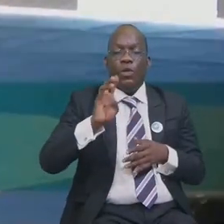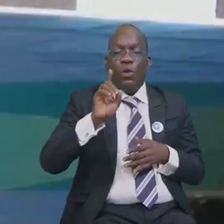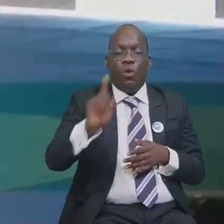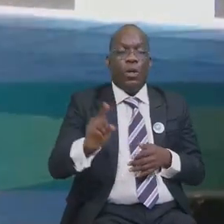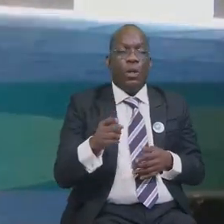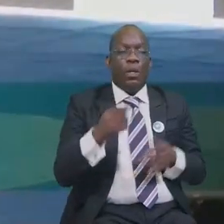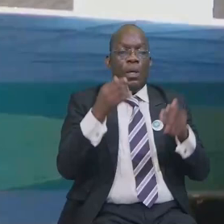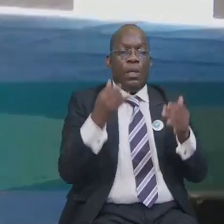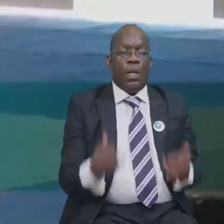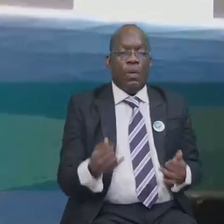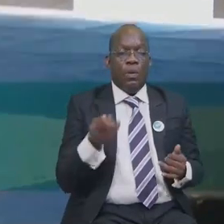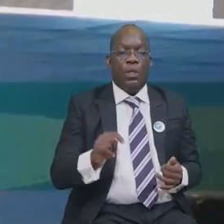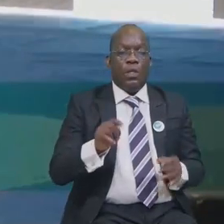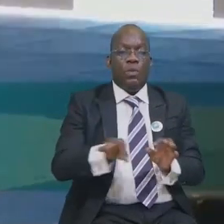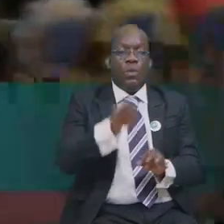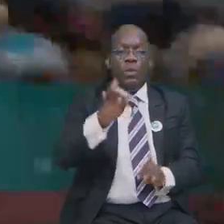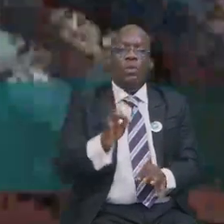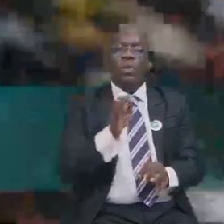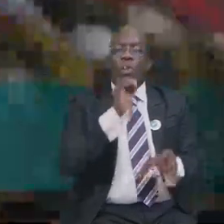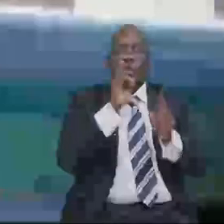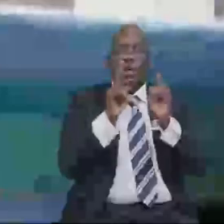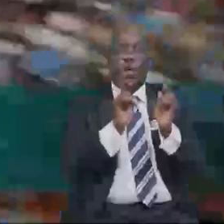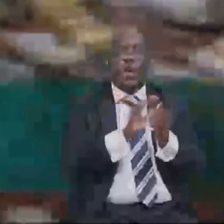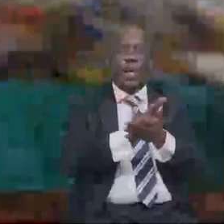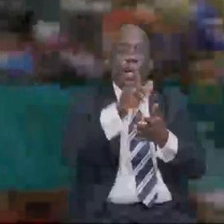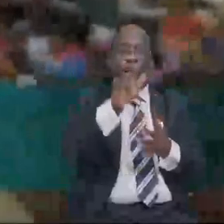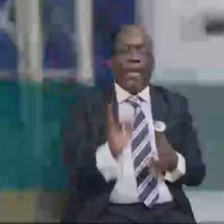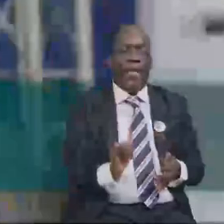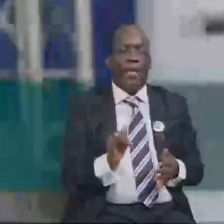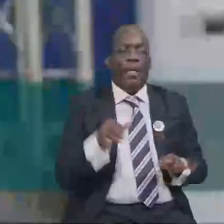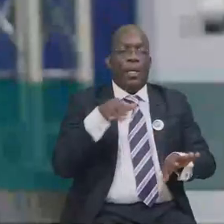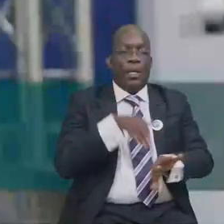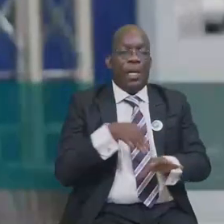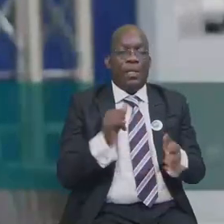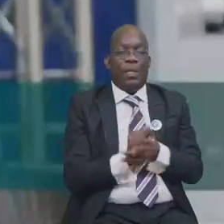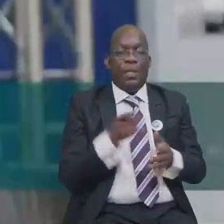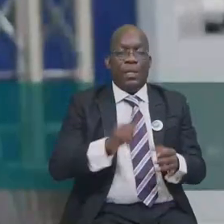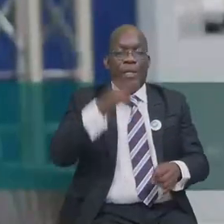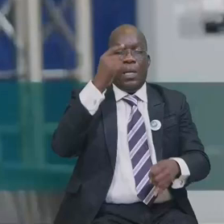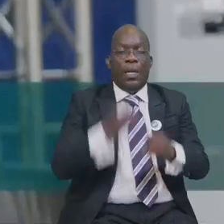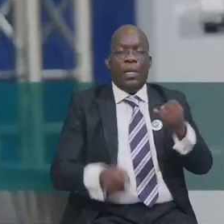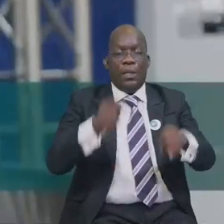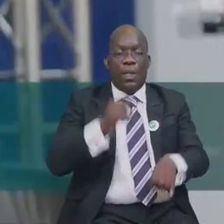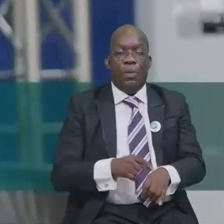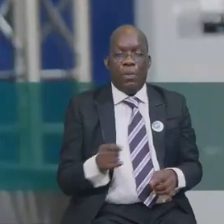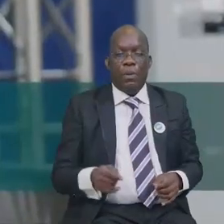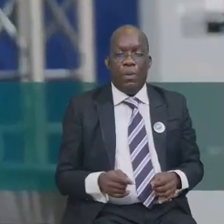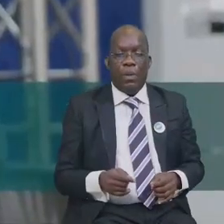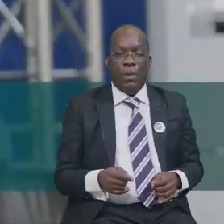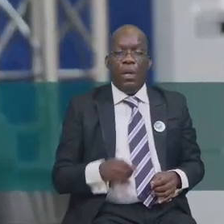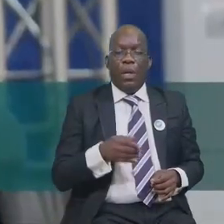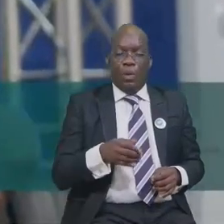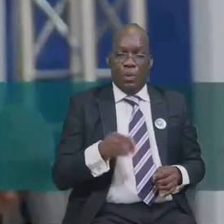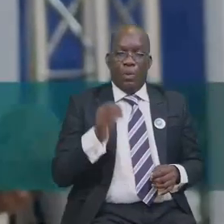L'Esprit dit expressément que dans les derniers temps, Paul a cru qu'il y aura des